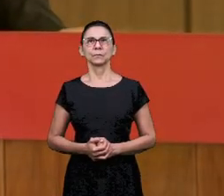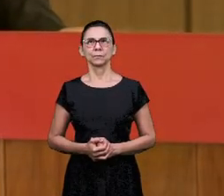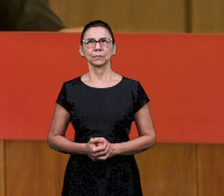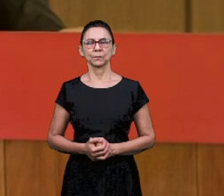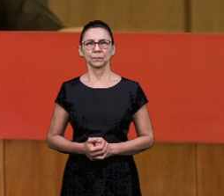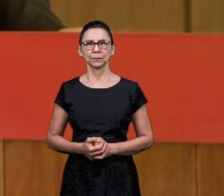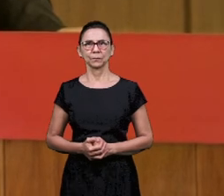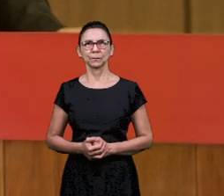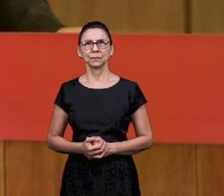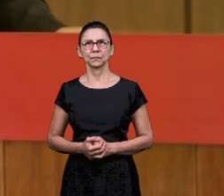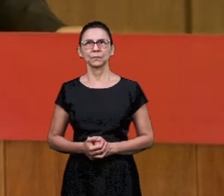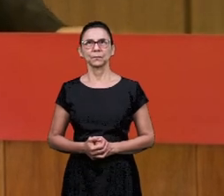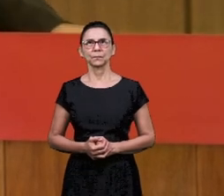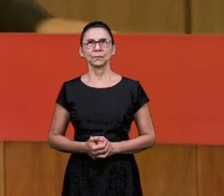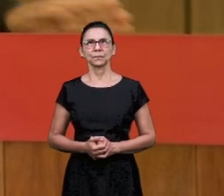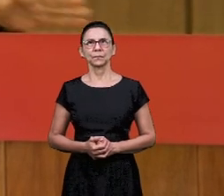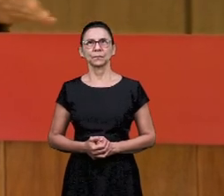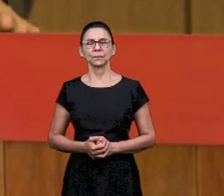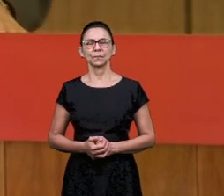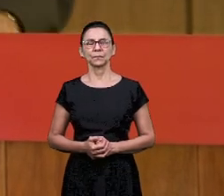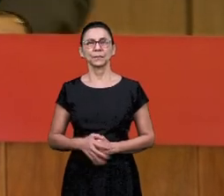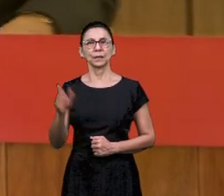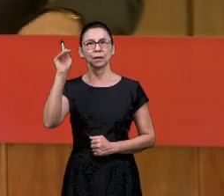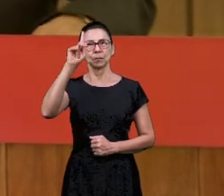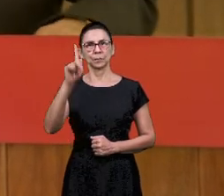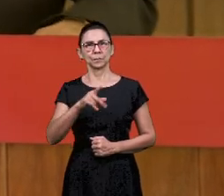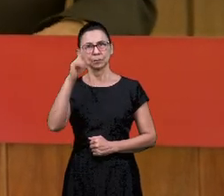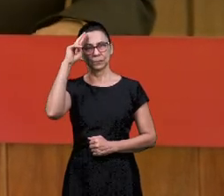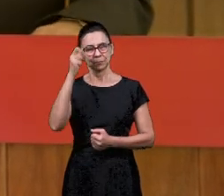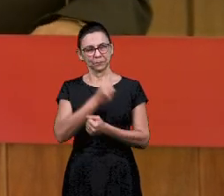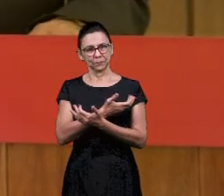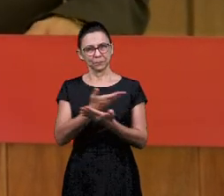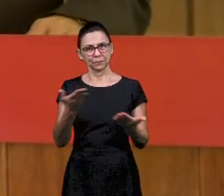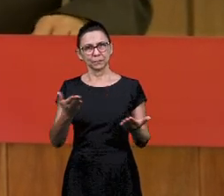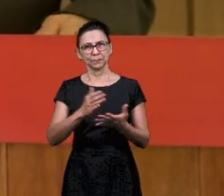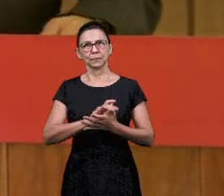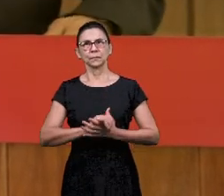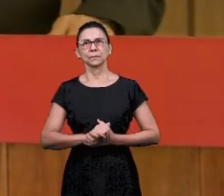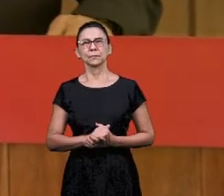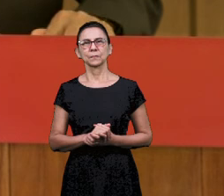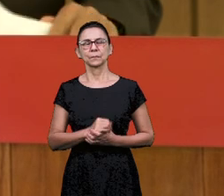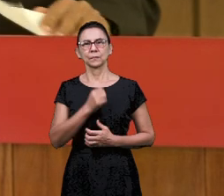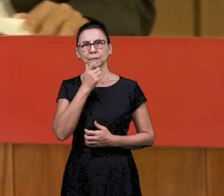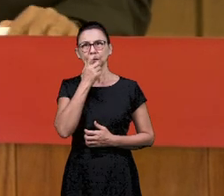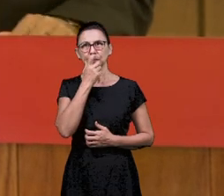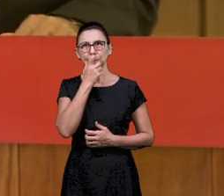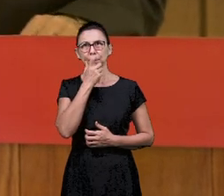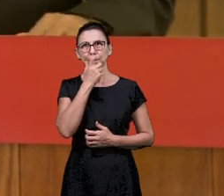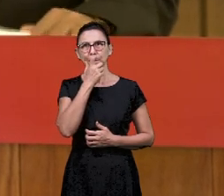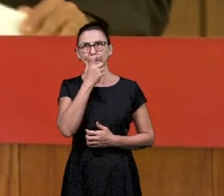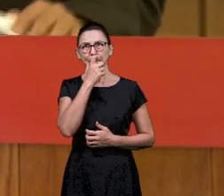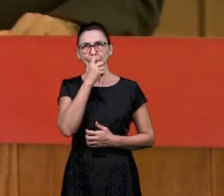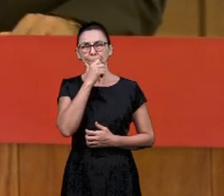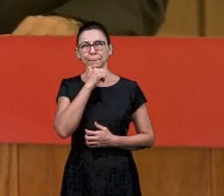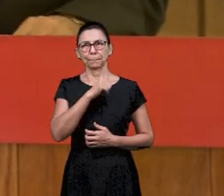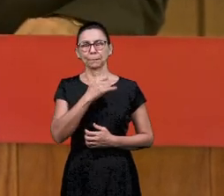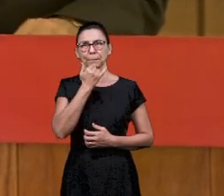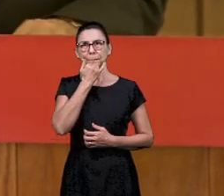Amen, mes frères et sœurs. Nous saluons à tous dans la paix du Seigneur. Nous sommes revenus